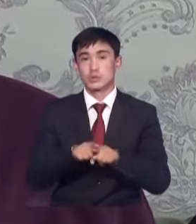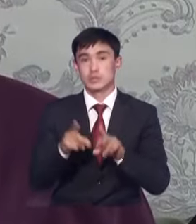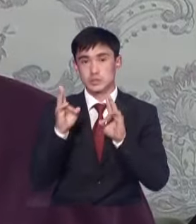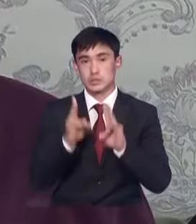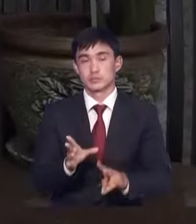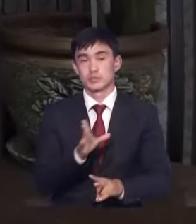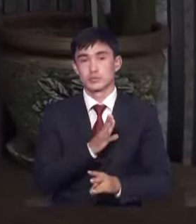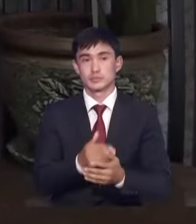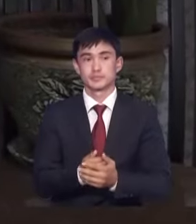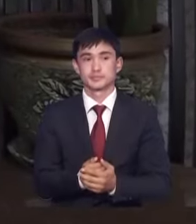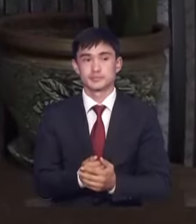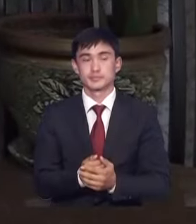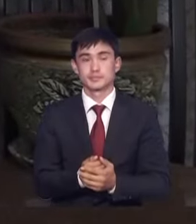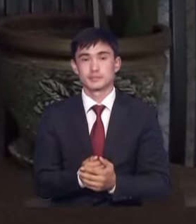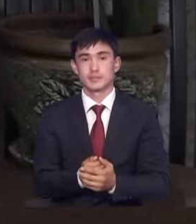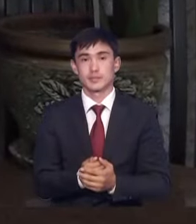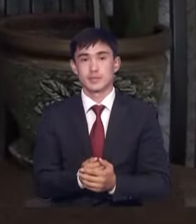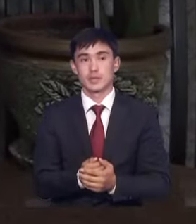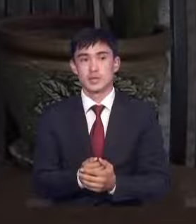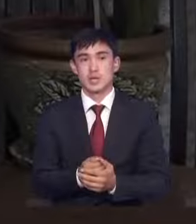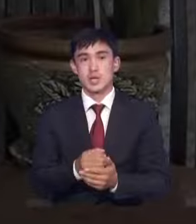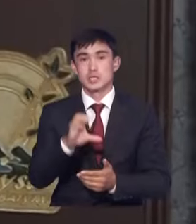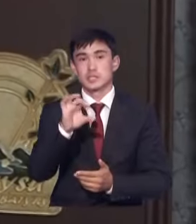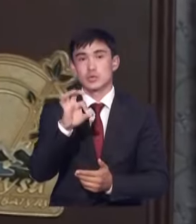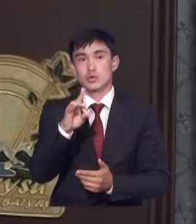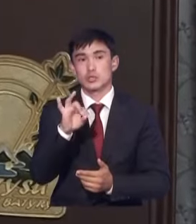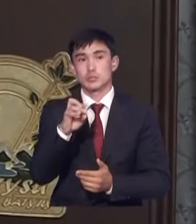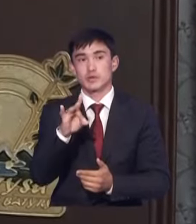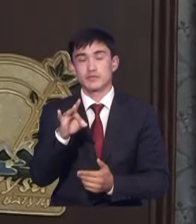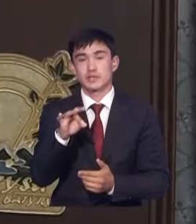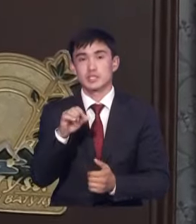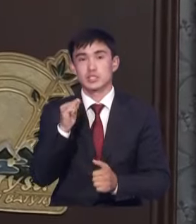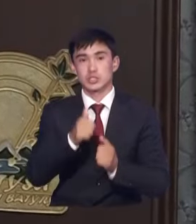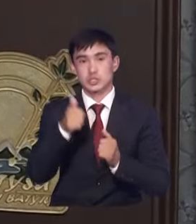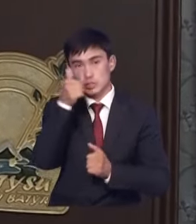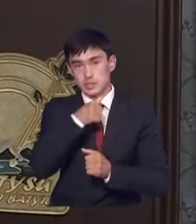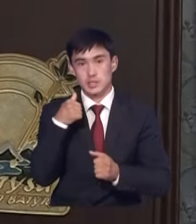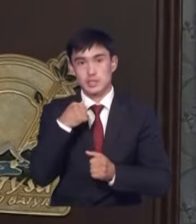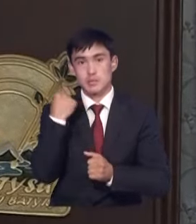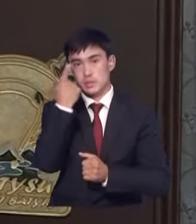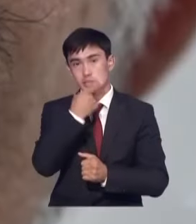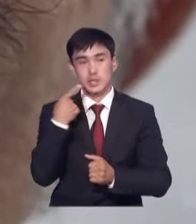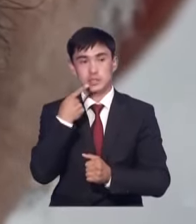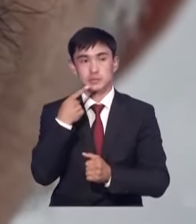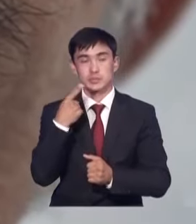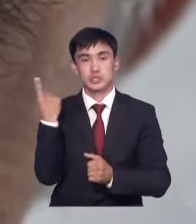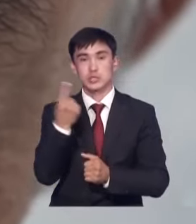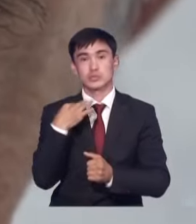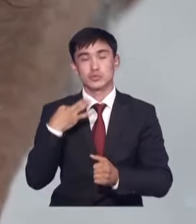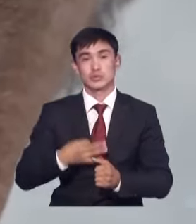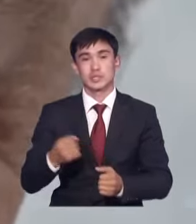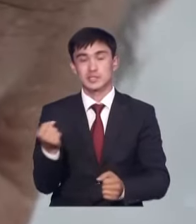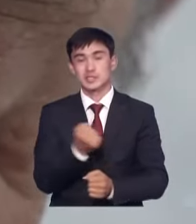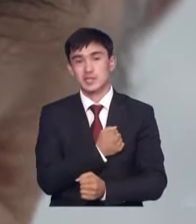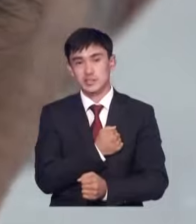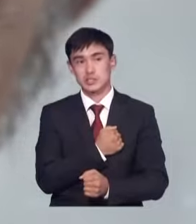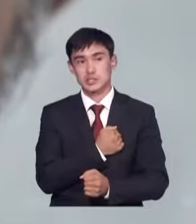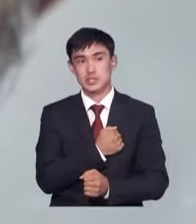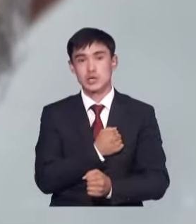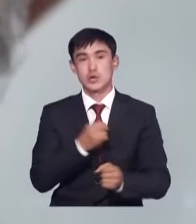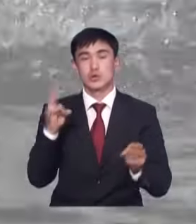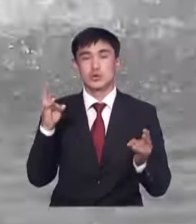болды. Тас түскен жеріне ауыр. Серік Құлжабековтың жан жарасын жылдар жазалмады. Бетіндегі әжімде жалғыз ұлына деген сағыныштың, күлксіз күндердің,